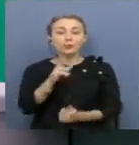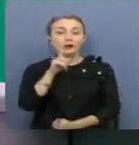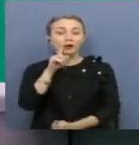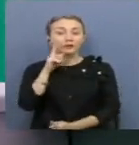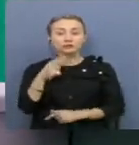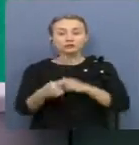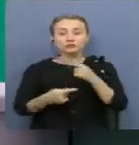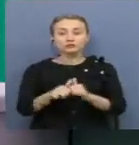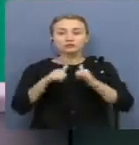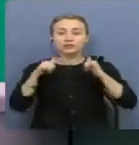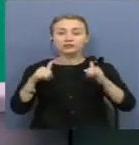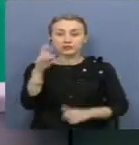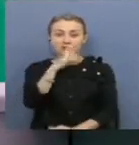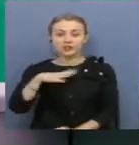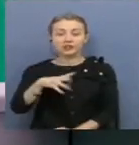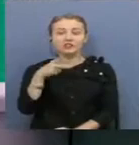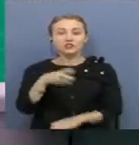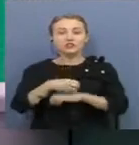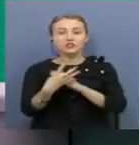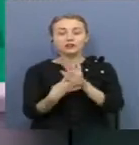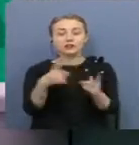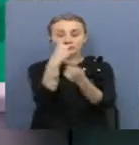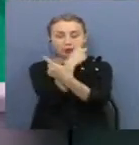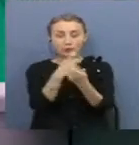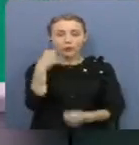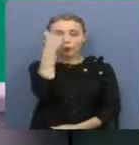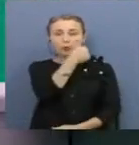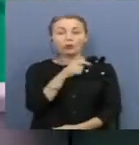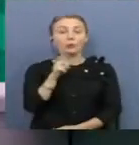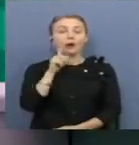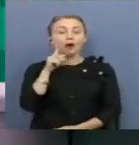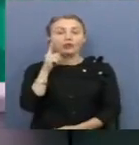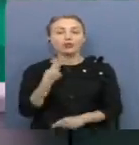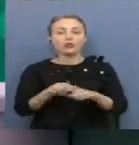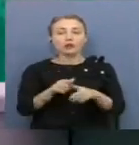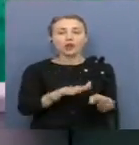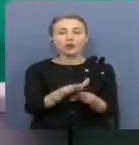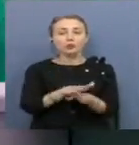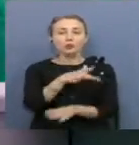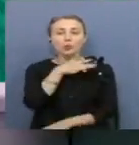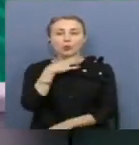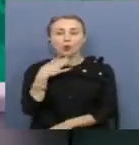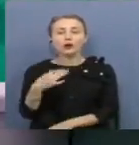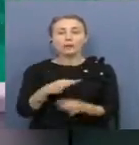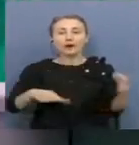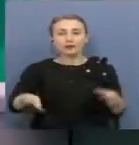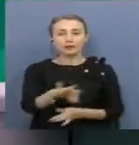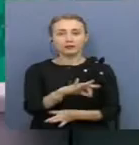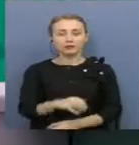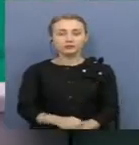көп көңіл бөлінуі керектігін айтылып, жастар жылы белгіленді. Осыған орай облысымызда маңызды қадамдар атқарылып жатыр.